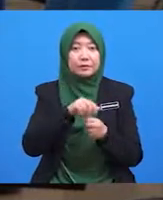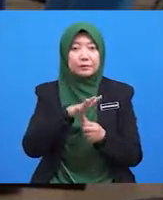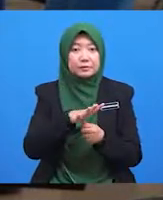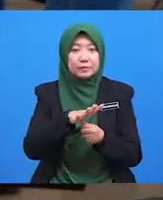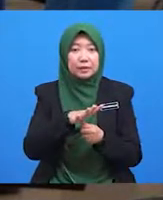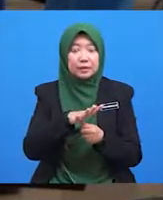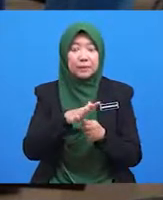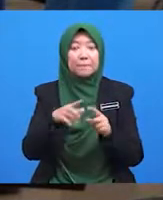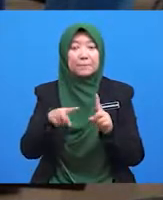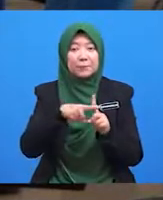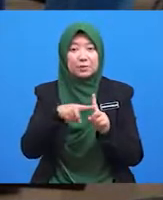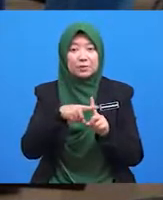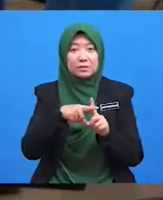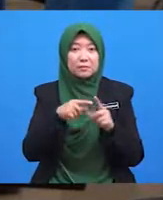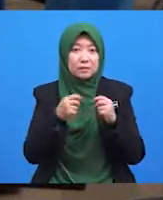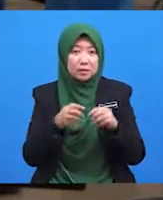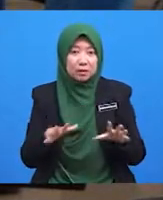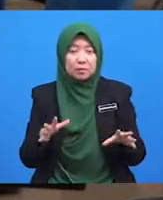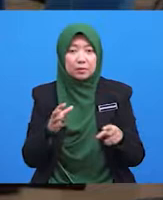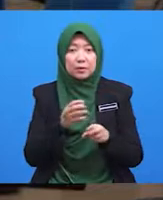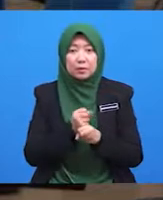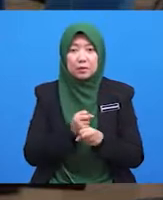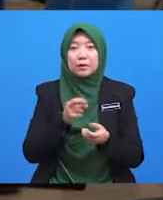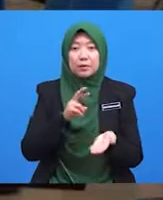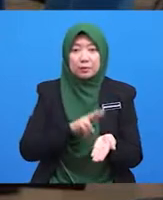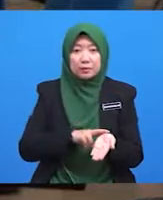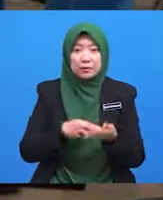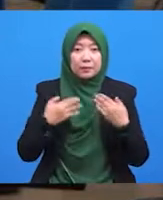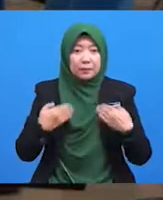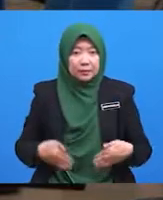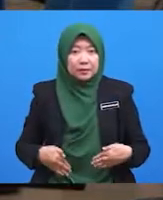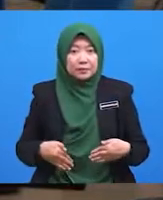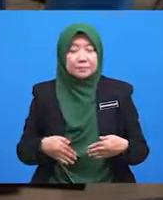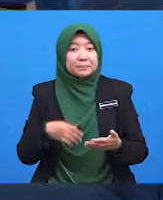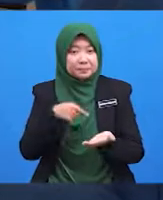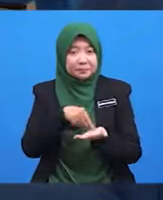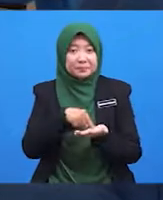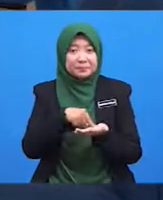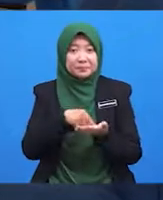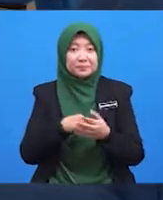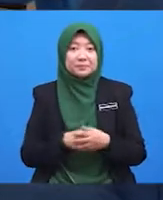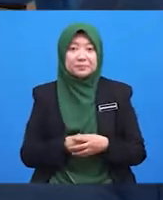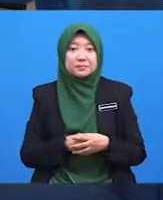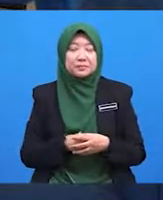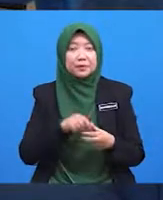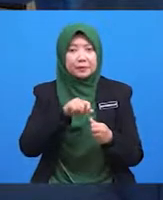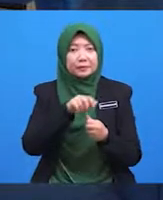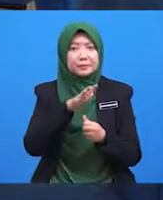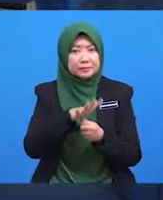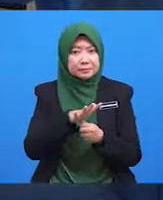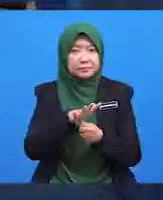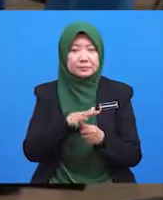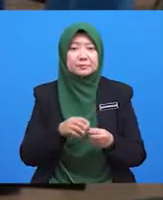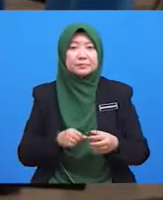kesan-kesan positif setelah mendapatkan rawatan badan sedut vakum. Antara kesan-kesannya